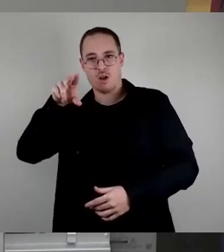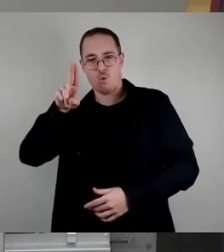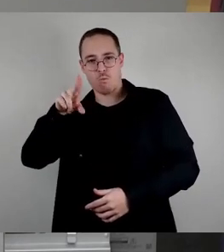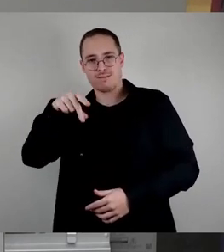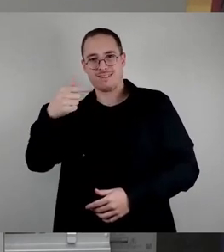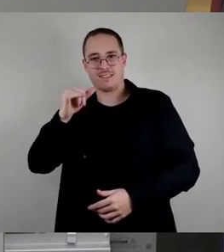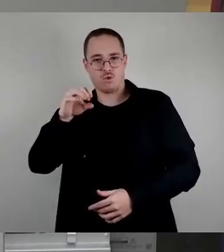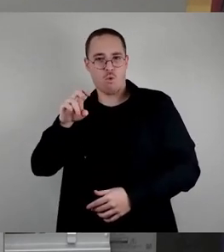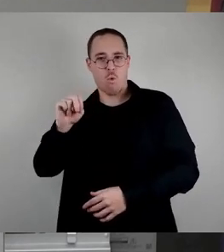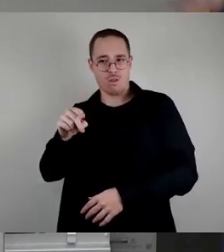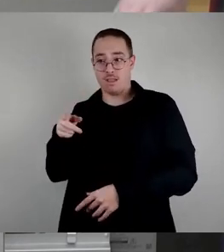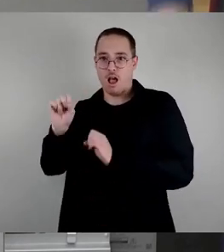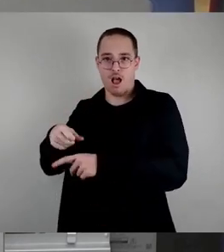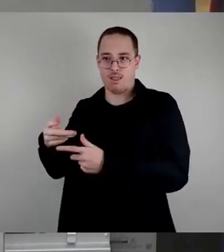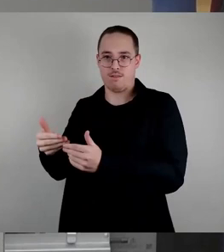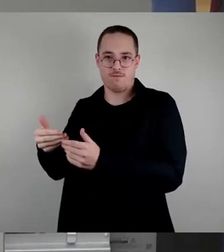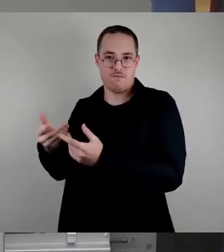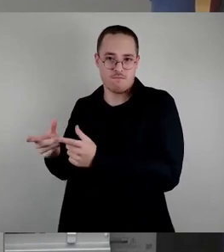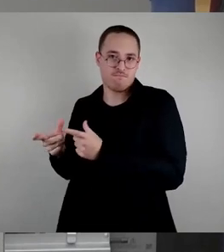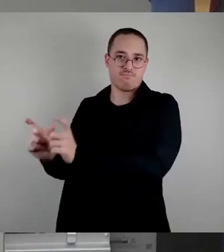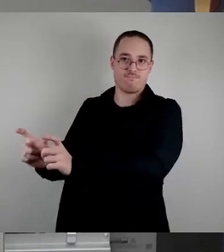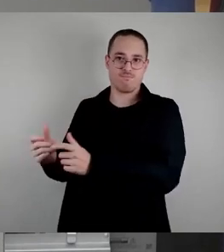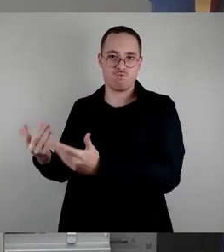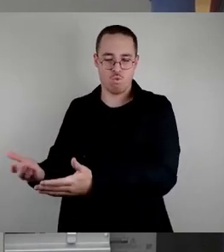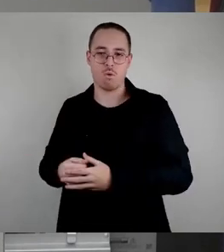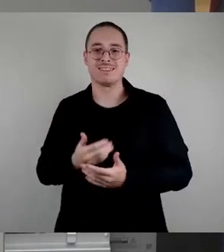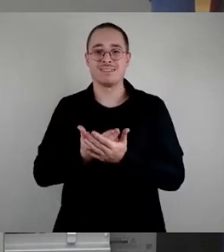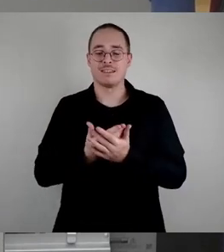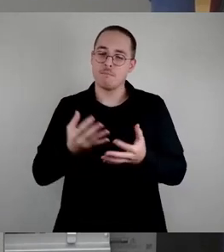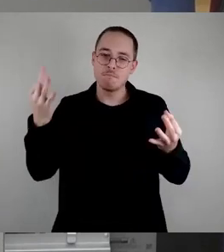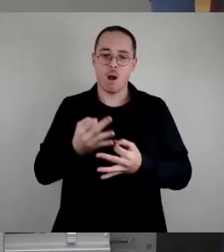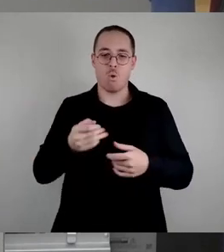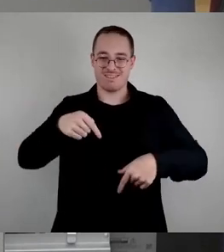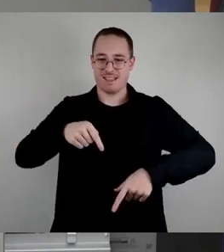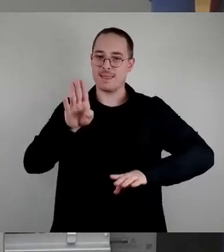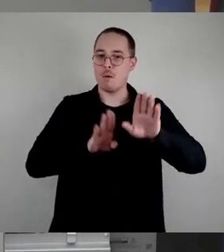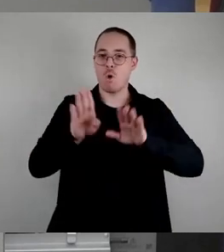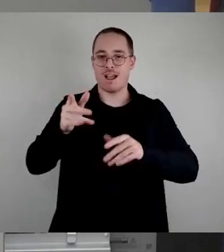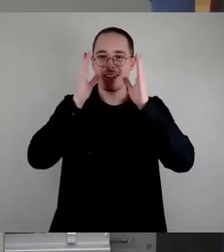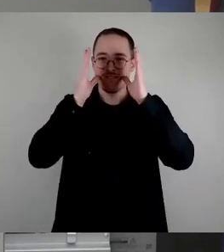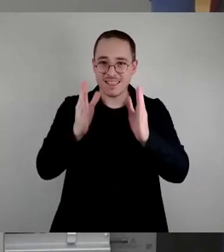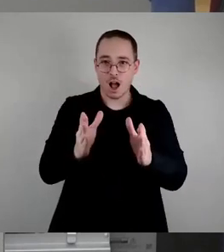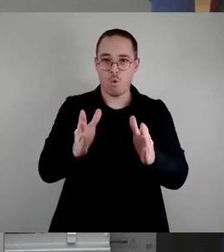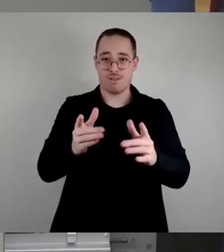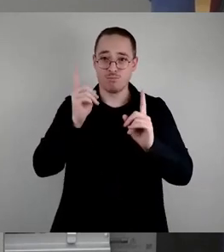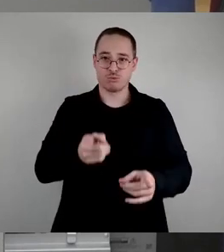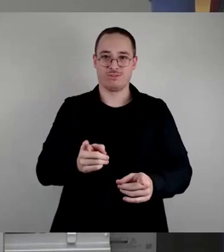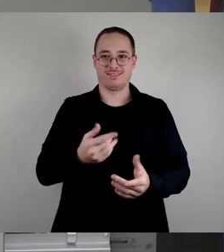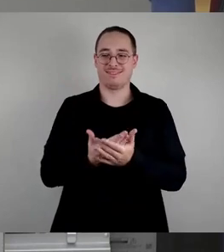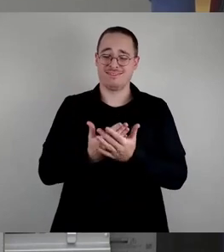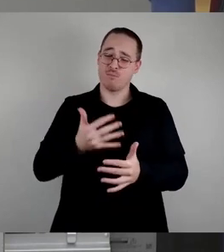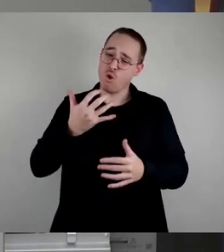im Moment das Wichtigste, was wir brauchen, Vertrauen in unsere Demokratie. Deswegen hoffe ich auf eine breite Zustimmung heute. Gern zu